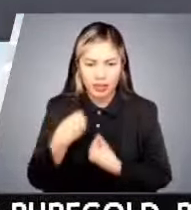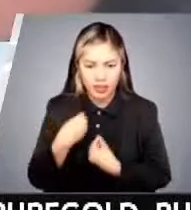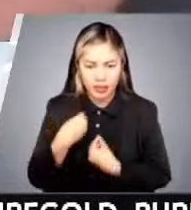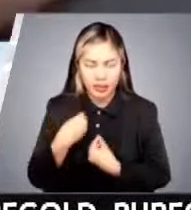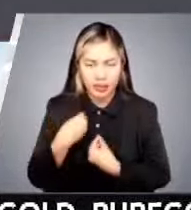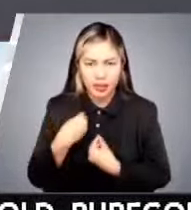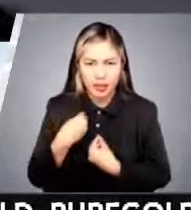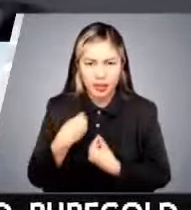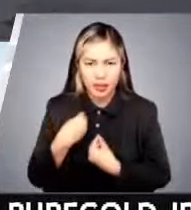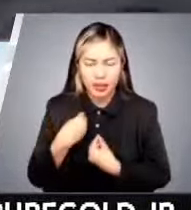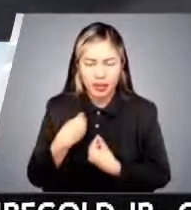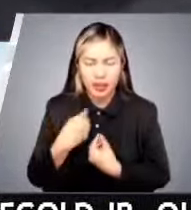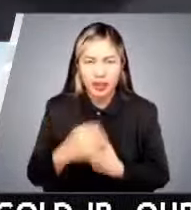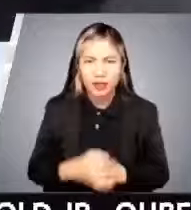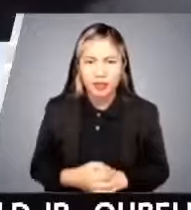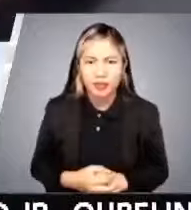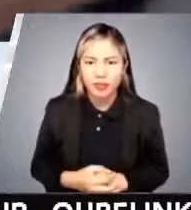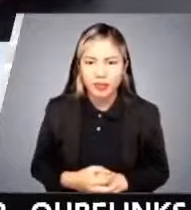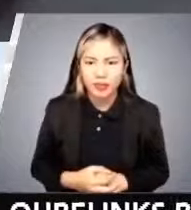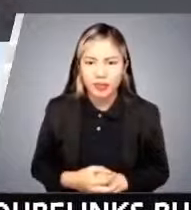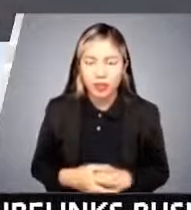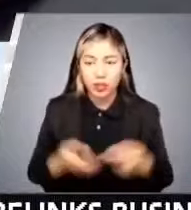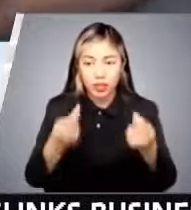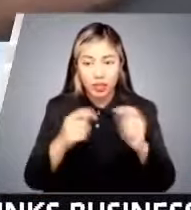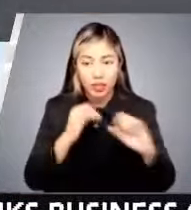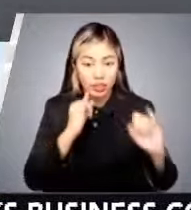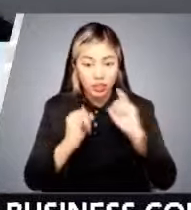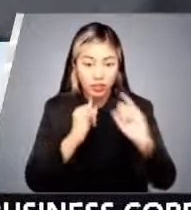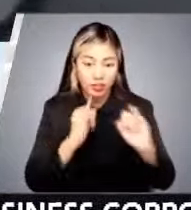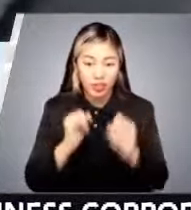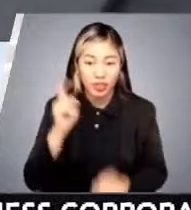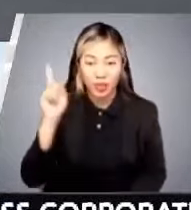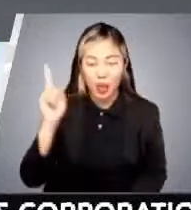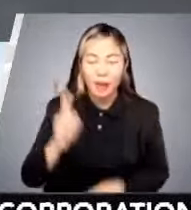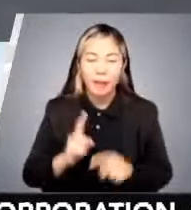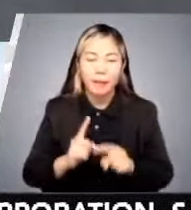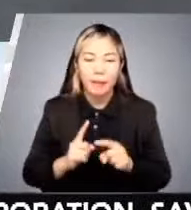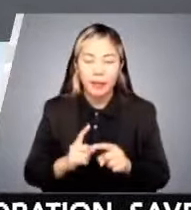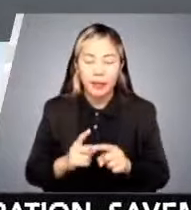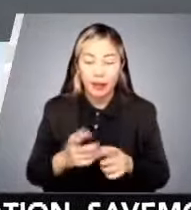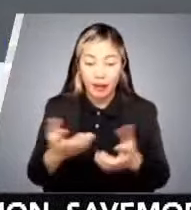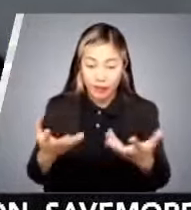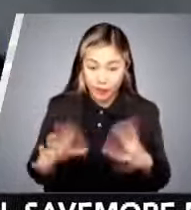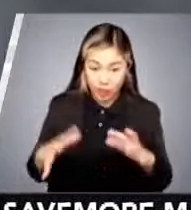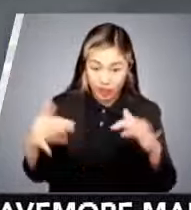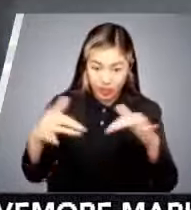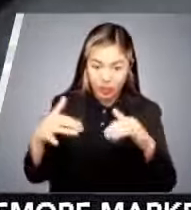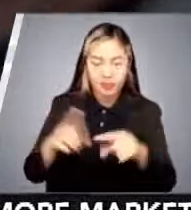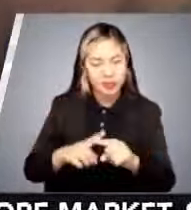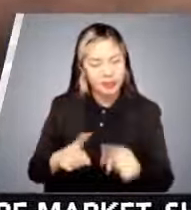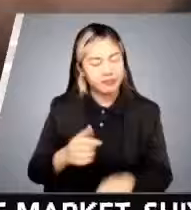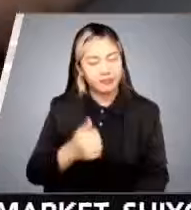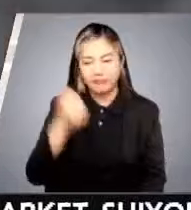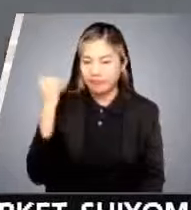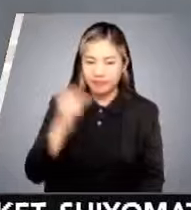jimy integrated news na kuhanan ng pahayag si taning pagkatapos ng hearing pero hindi siya